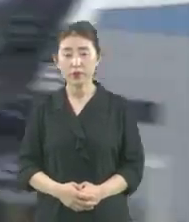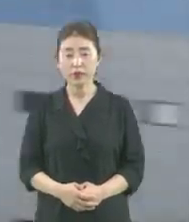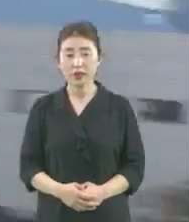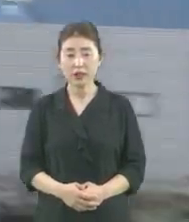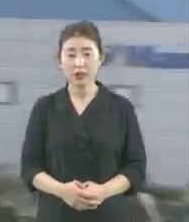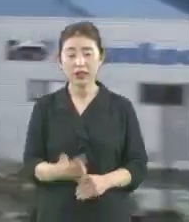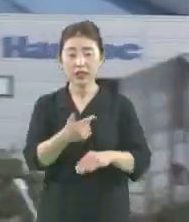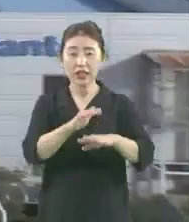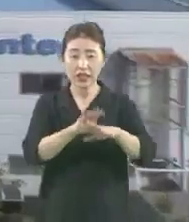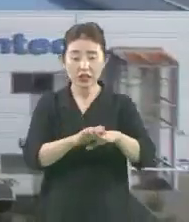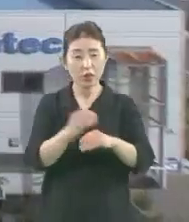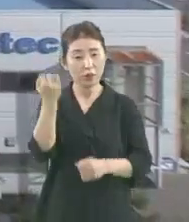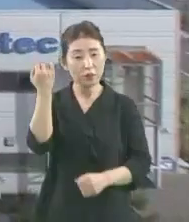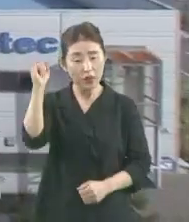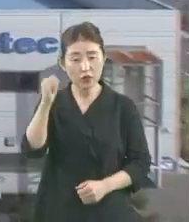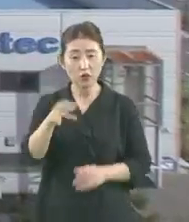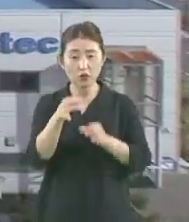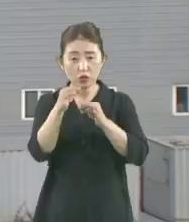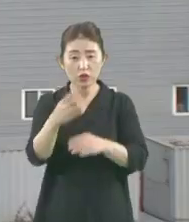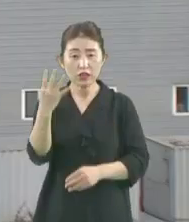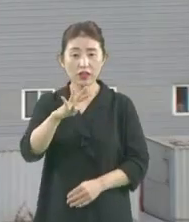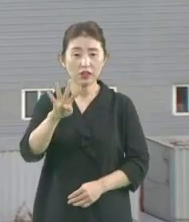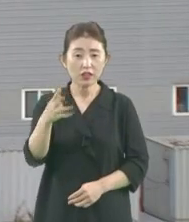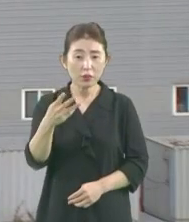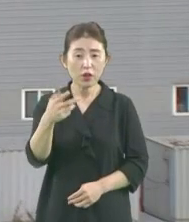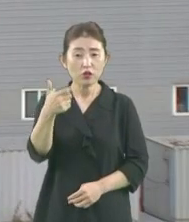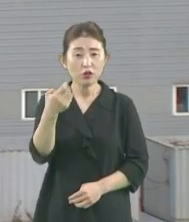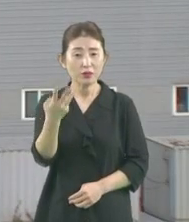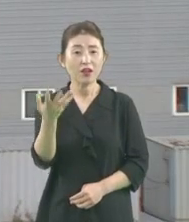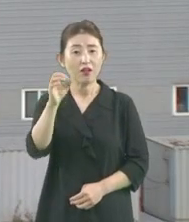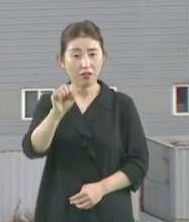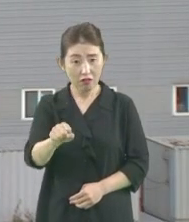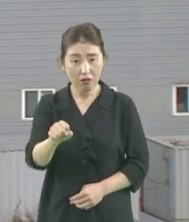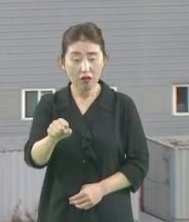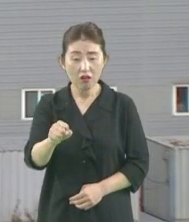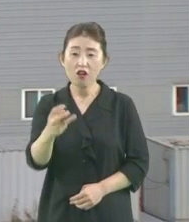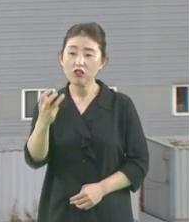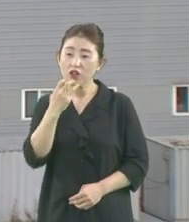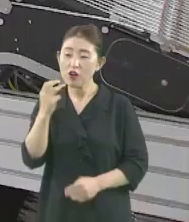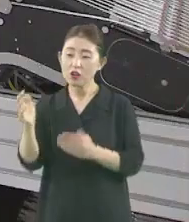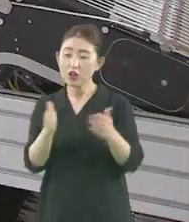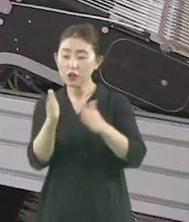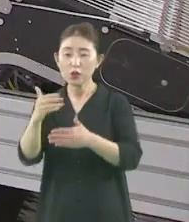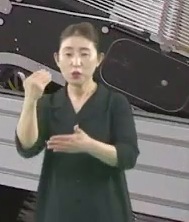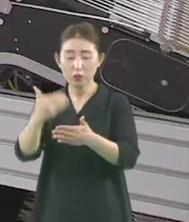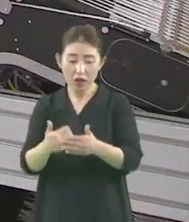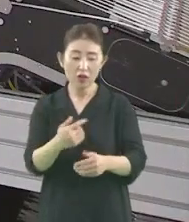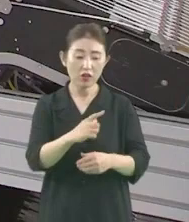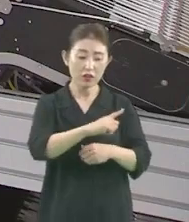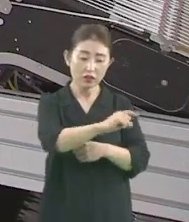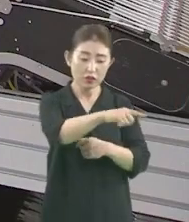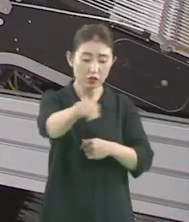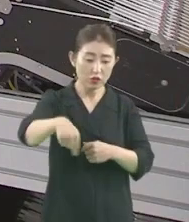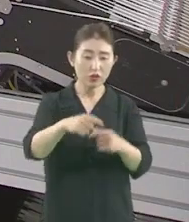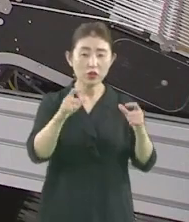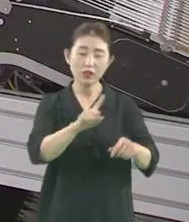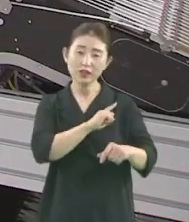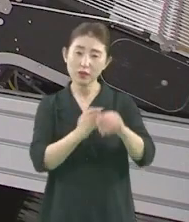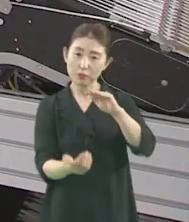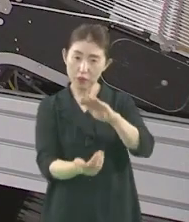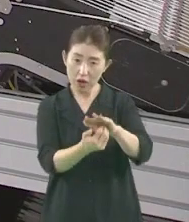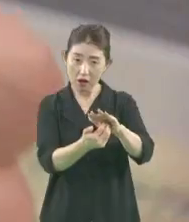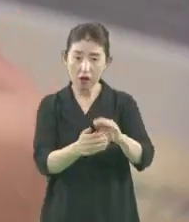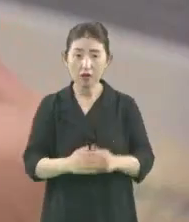지난해 기준 대전의 벤처 투자 금액은 4,364억 원으로 서울과 경기를 제외하고 비수도권 중 가장